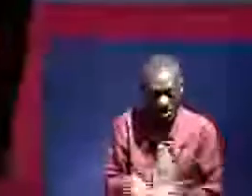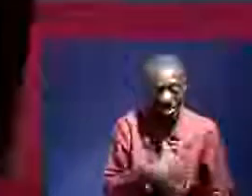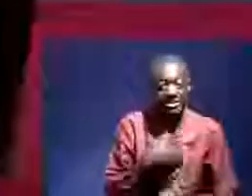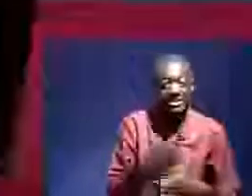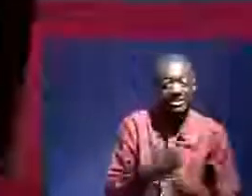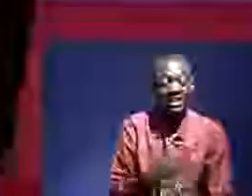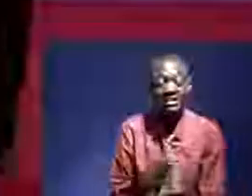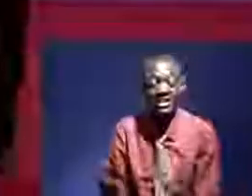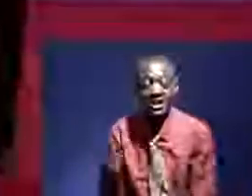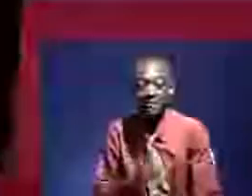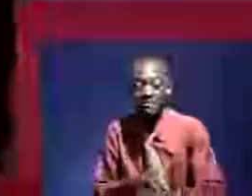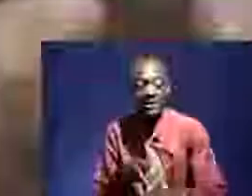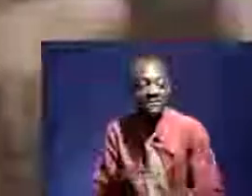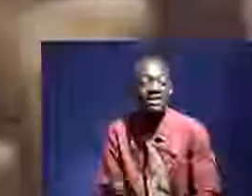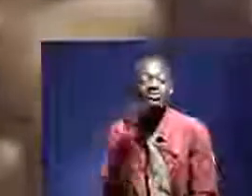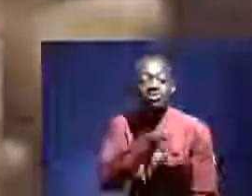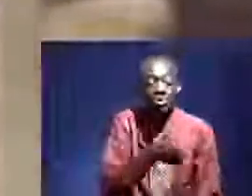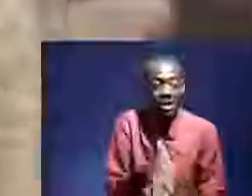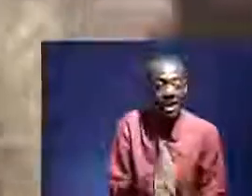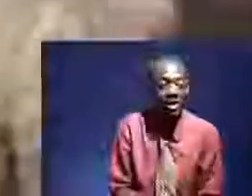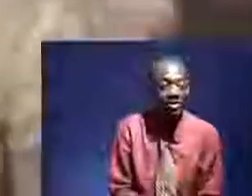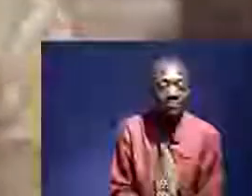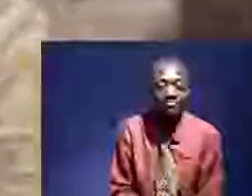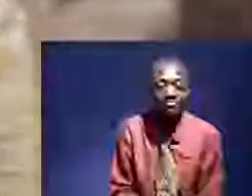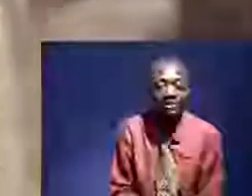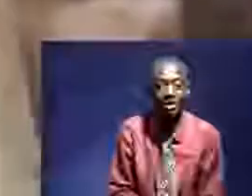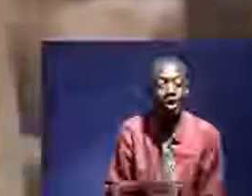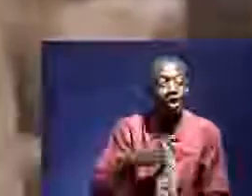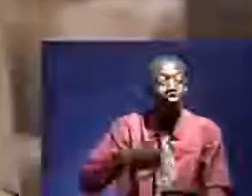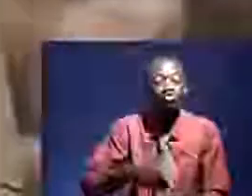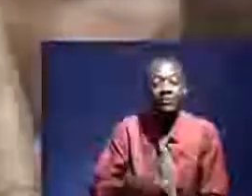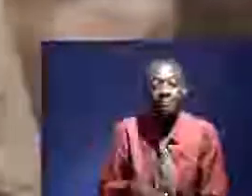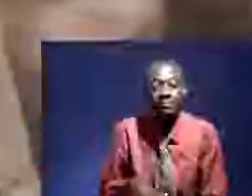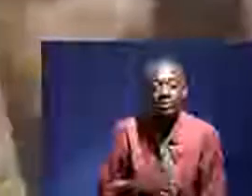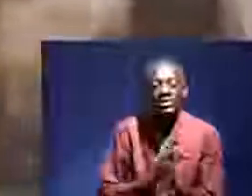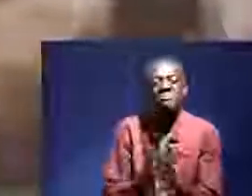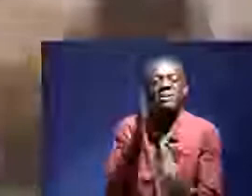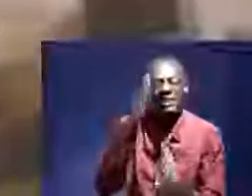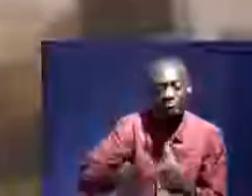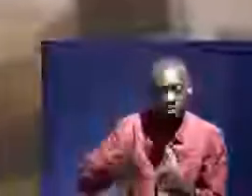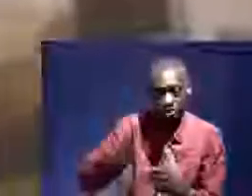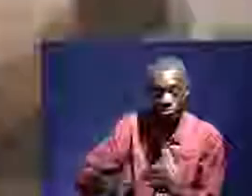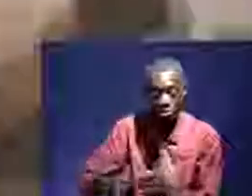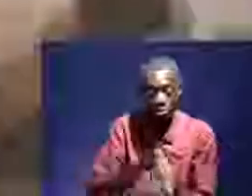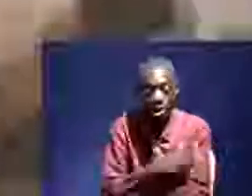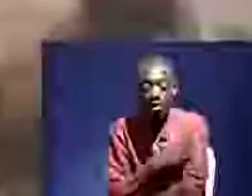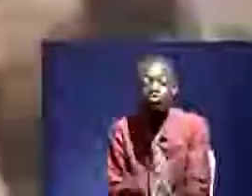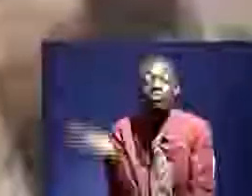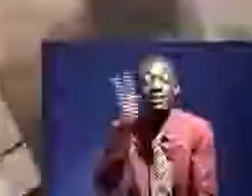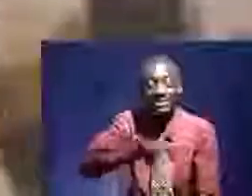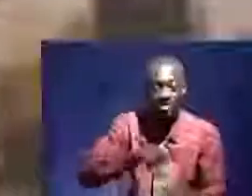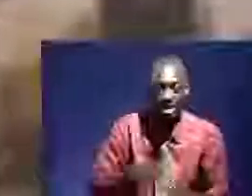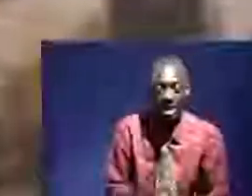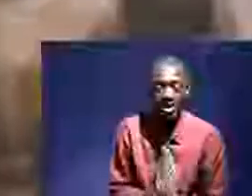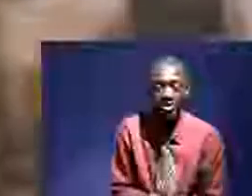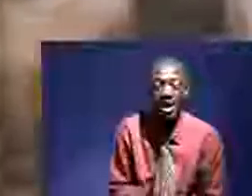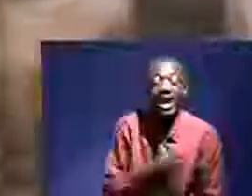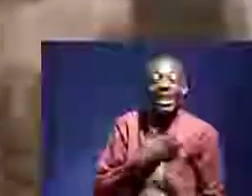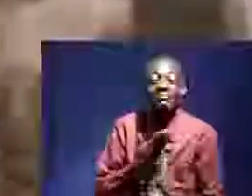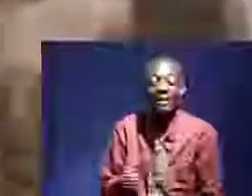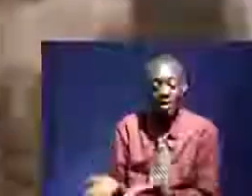katika vipindi vyetu jioni ya leo. Na tunapoelekea mwisho na huduma zetu za siku hii ya leo. Ndiyo.